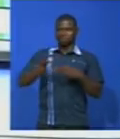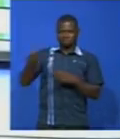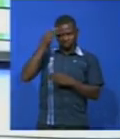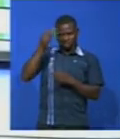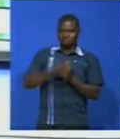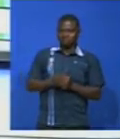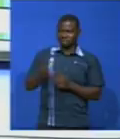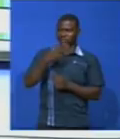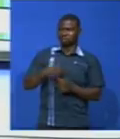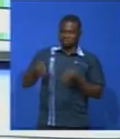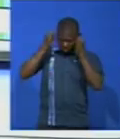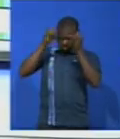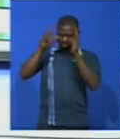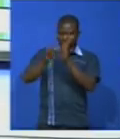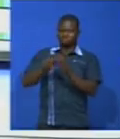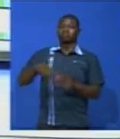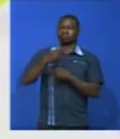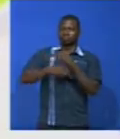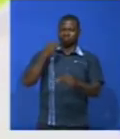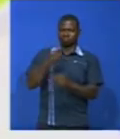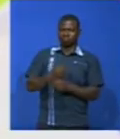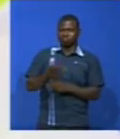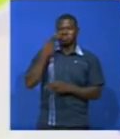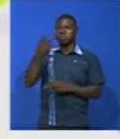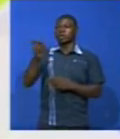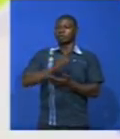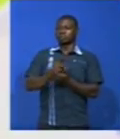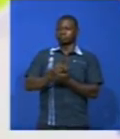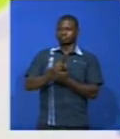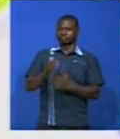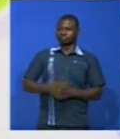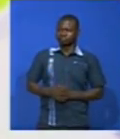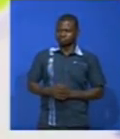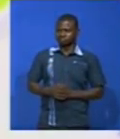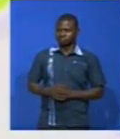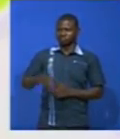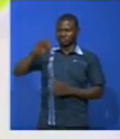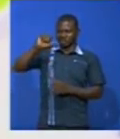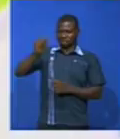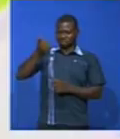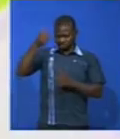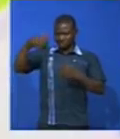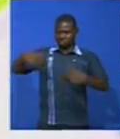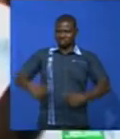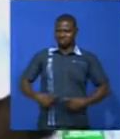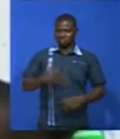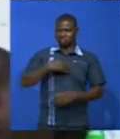de l'alphabétisation. Reportage Draman Guéné. 10 000 adolescents et jeunes des villes de Fada et